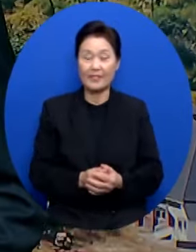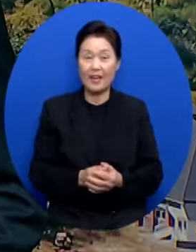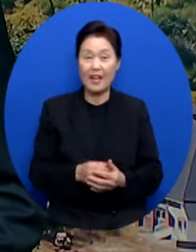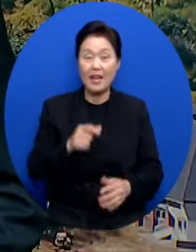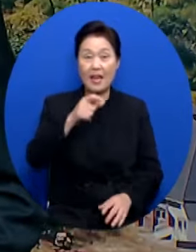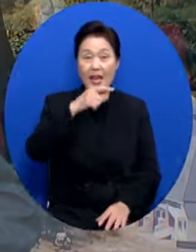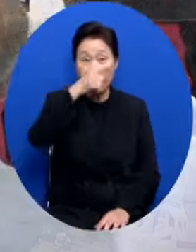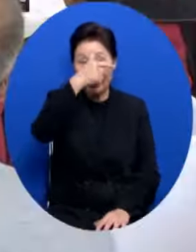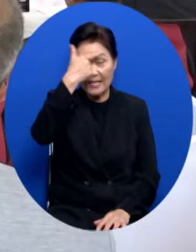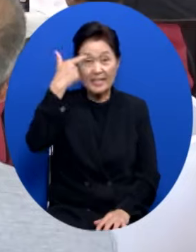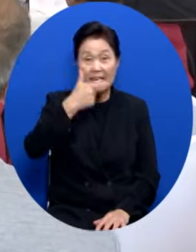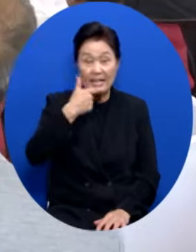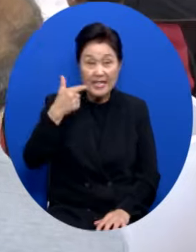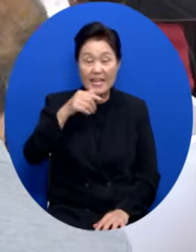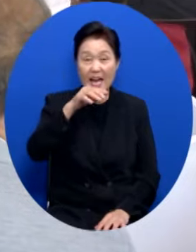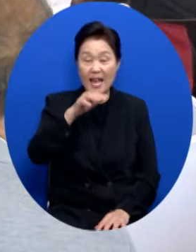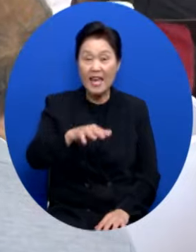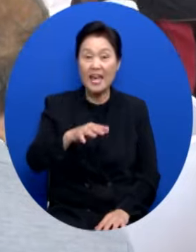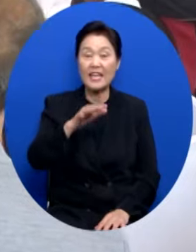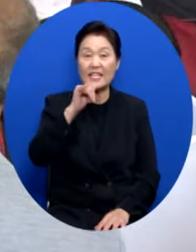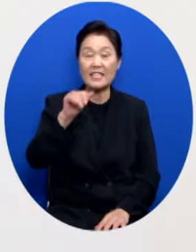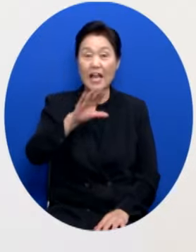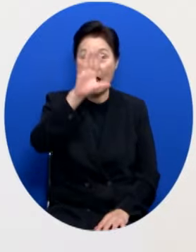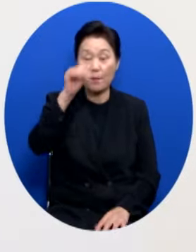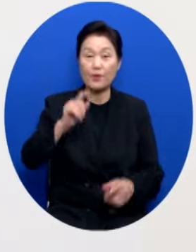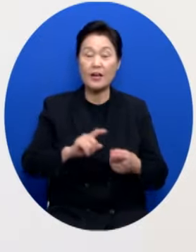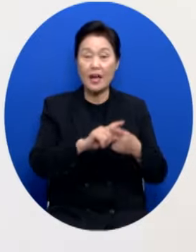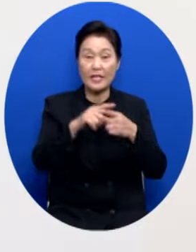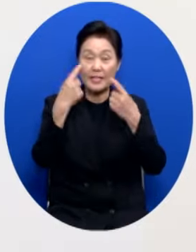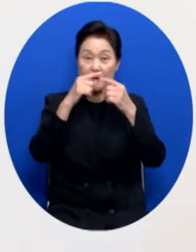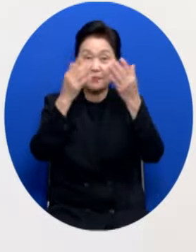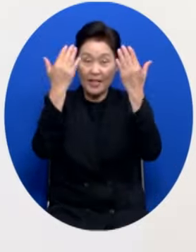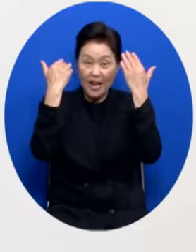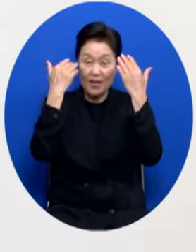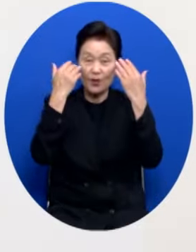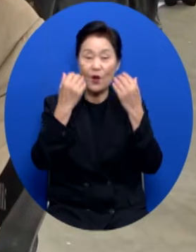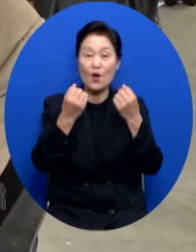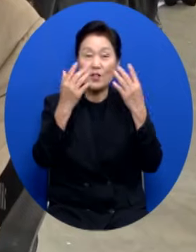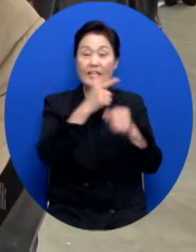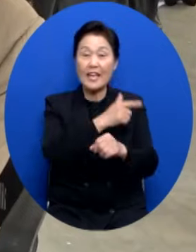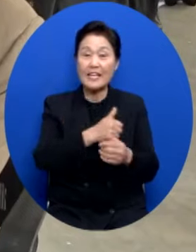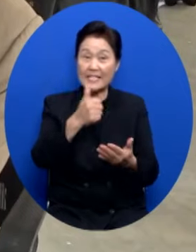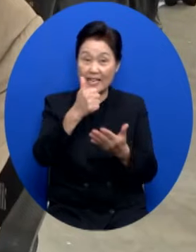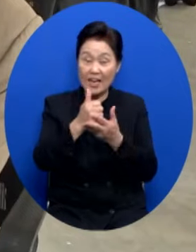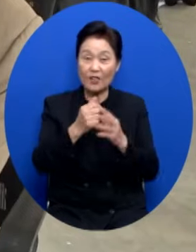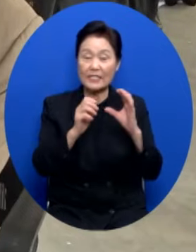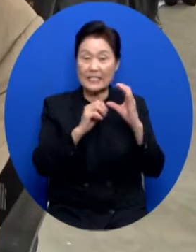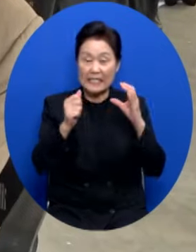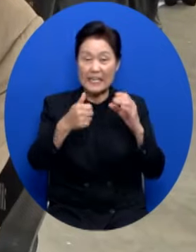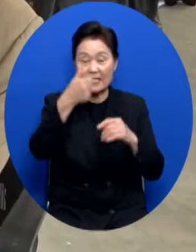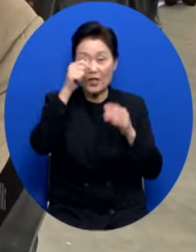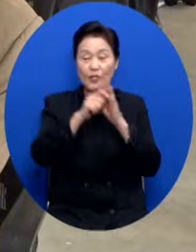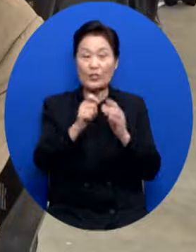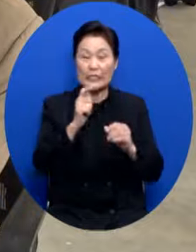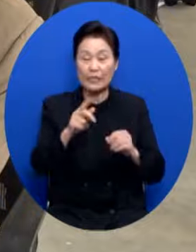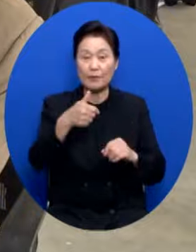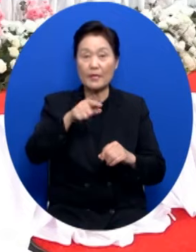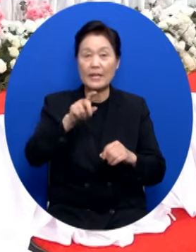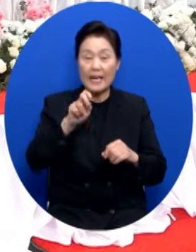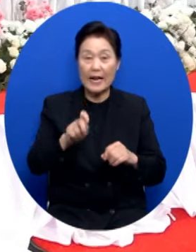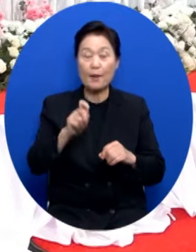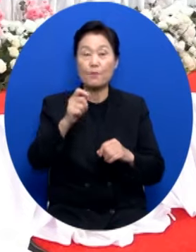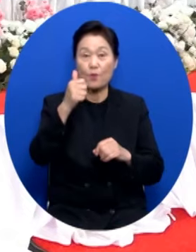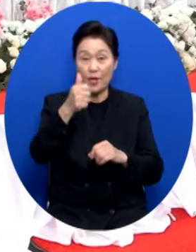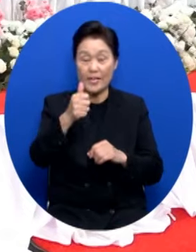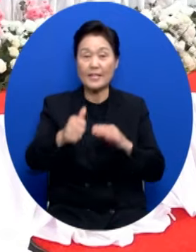탄자니아 다르에스살람에 위치한 아프리카 연합대학교 UAUT의 신임 이사장으로 CTS 기독교TV 감경철 회장이